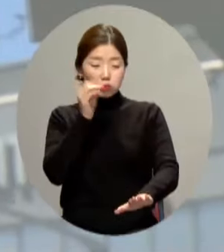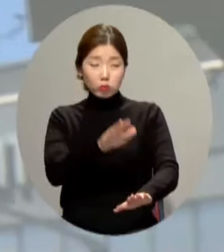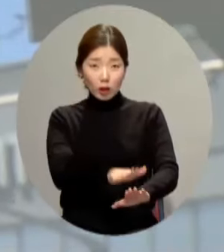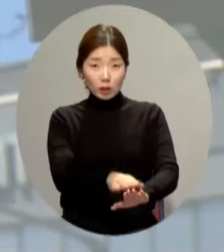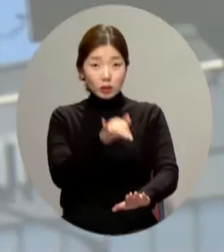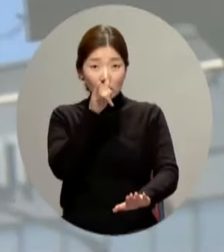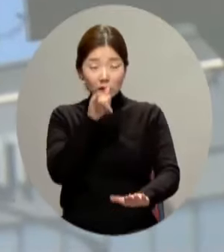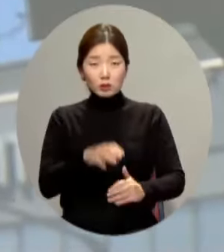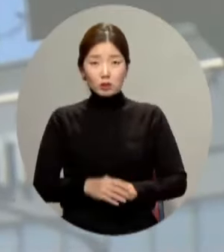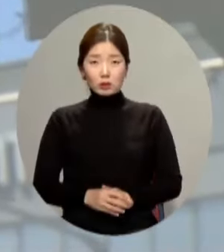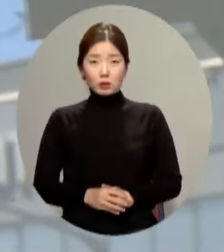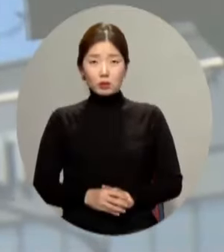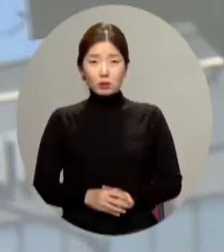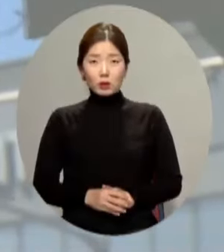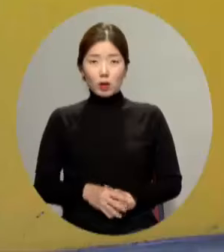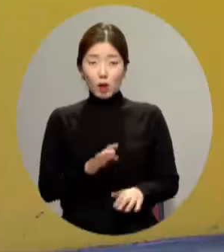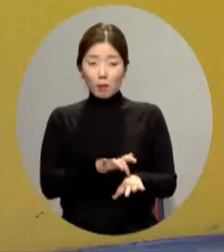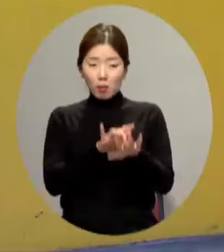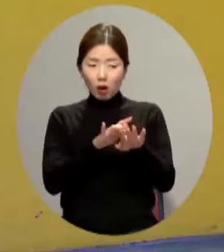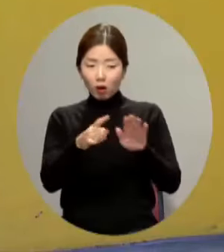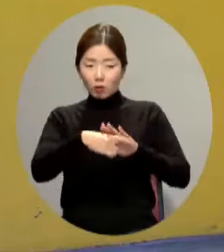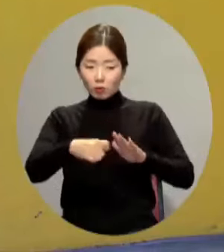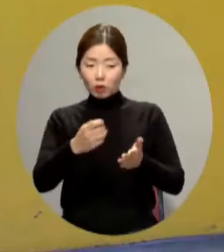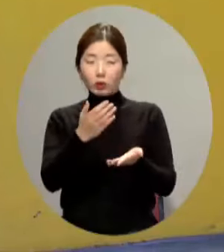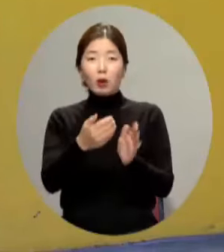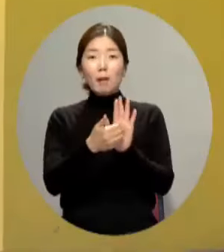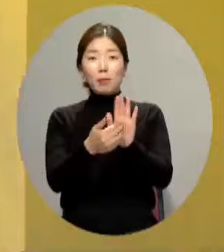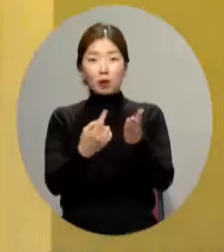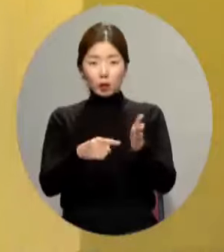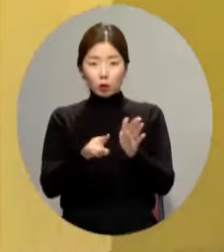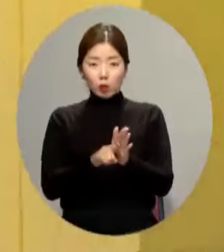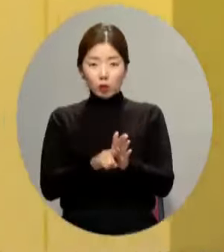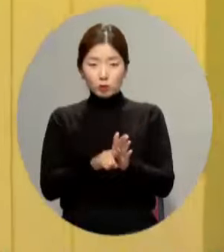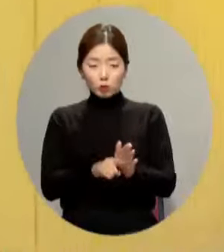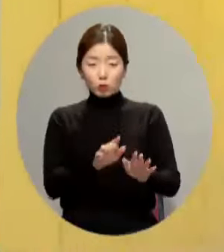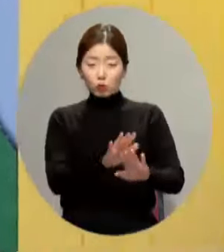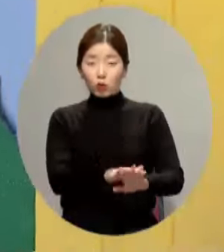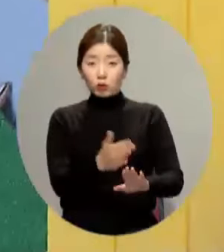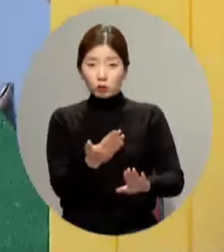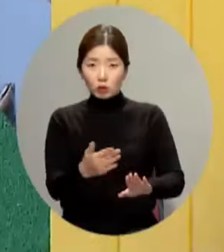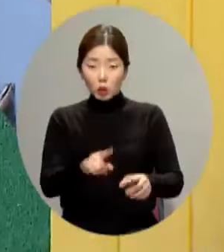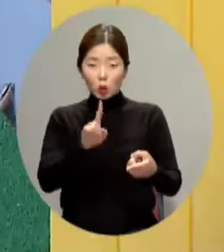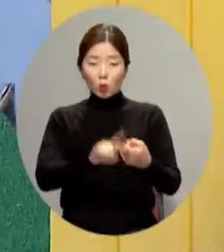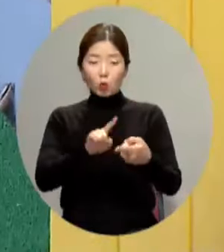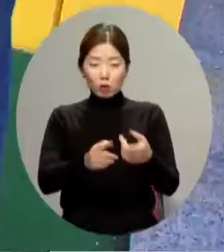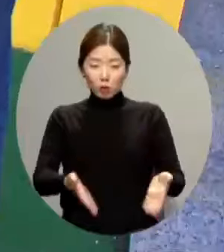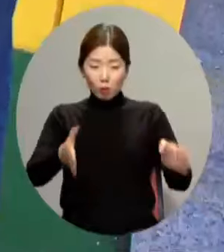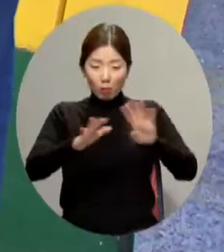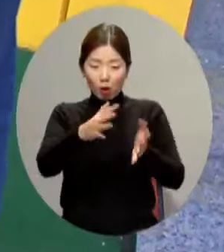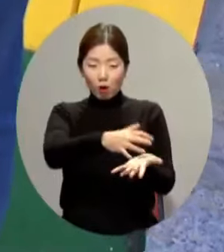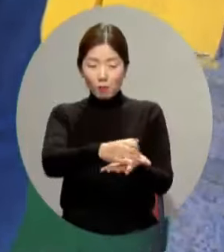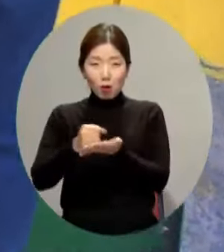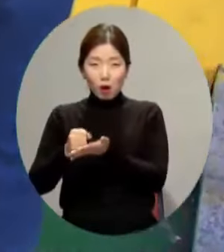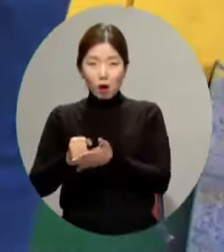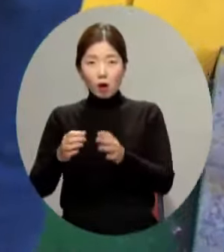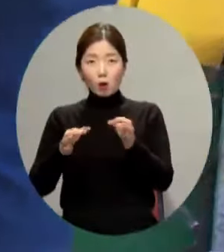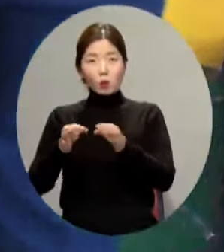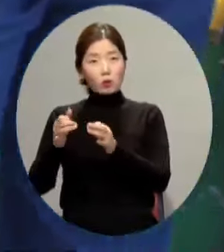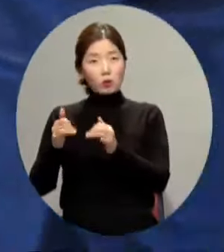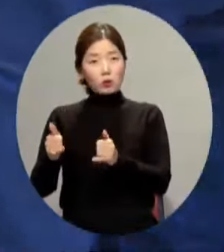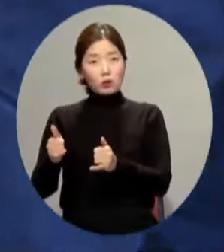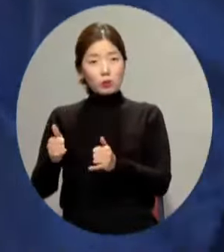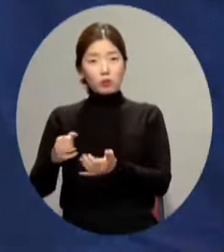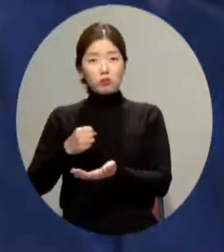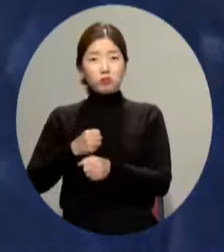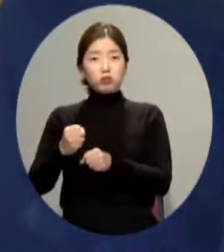것이 현실. 분실과 도난을 예방하기 위해 택배함을 설치했더니 함 자체를 뜯어가 버려 업주는 황당함을